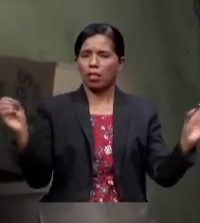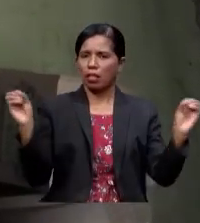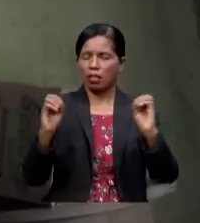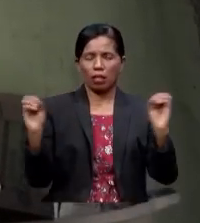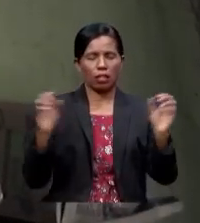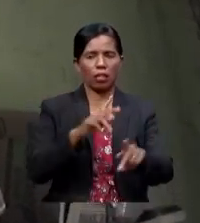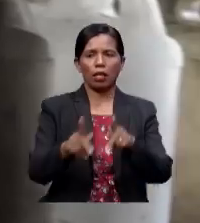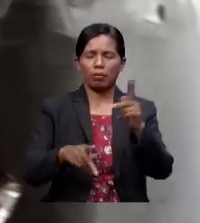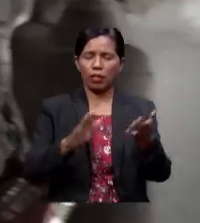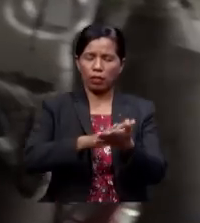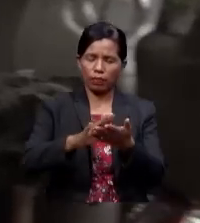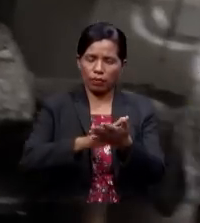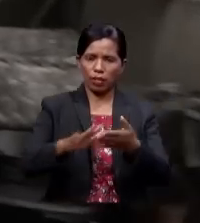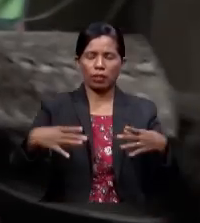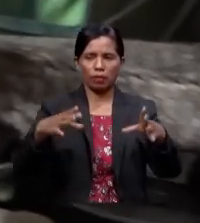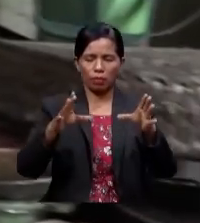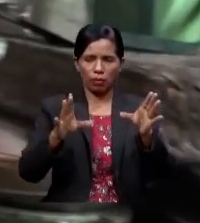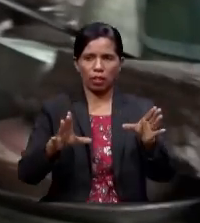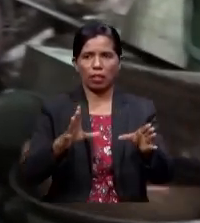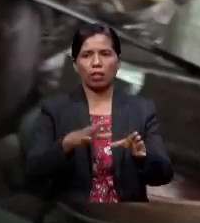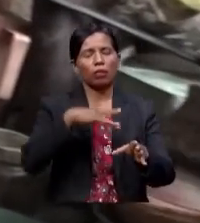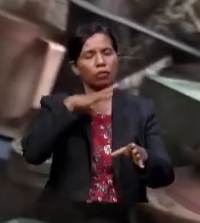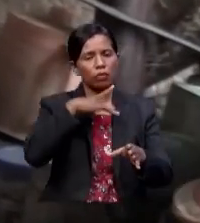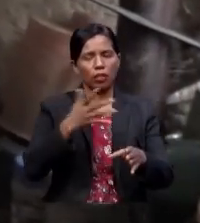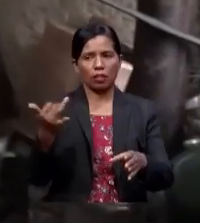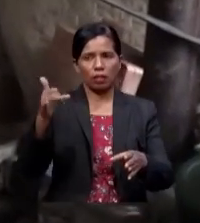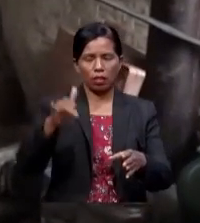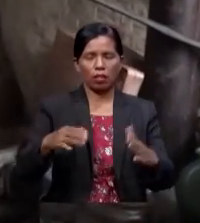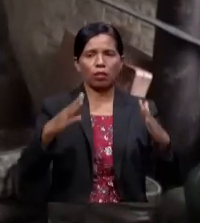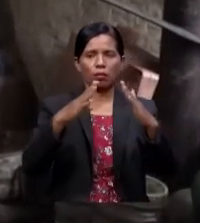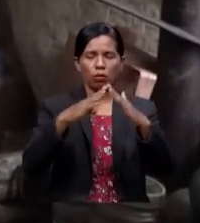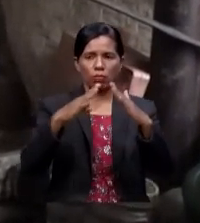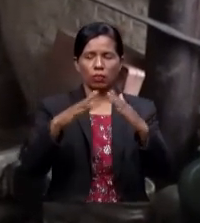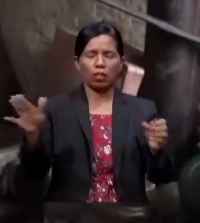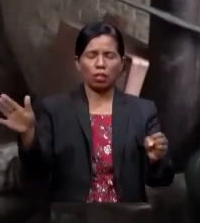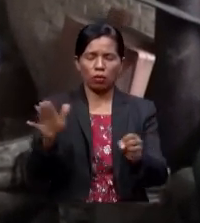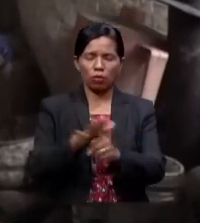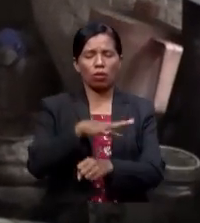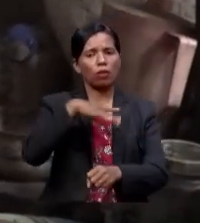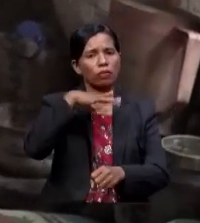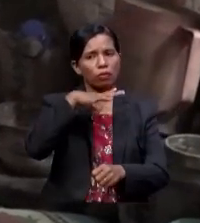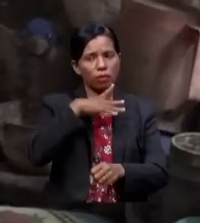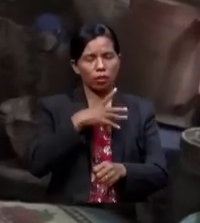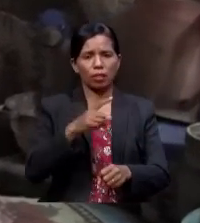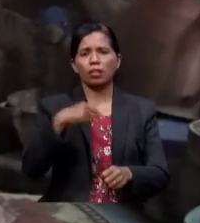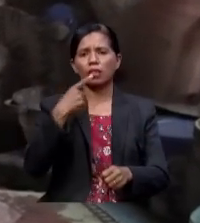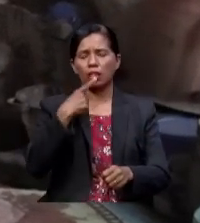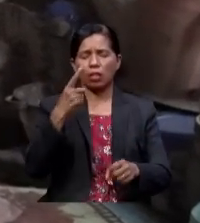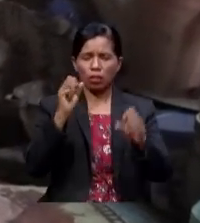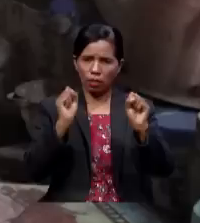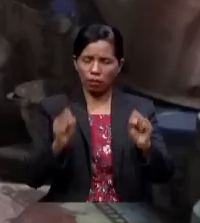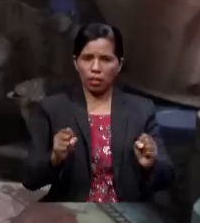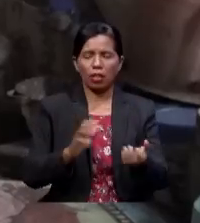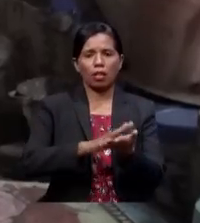maida tu fascinetik bikang no sana foer sira. Uma na konho laba-laba, selos maka tu bele